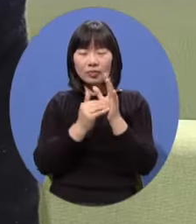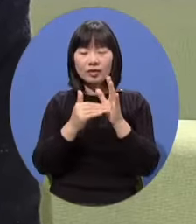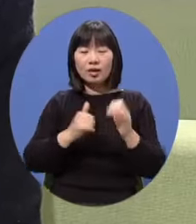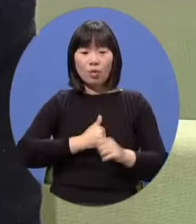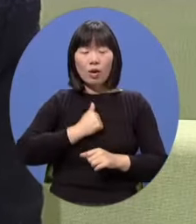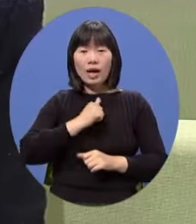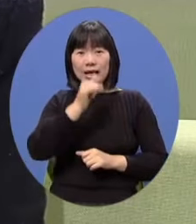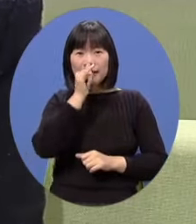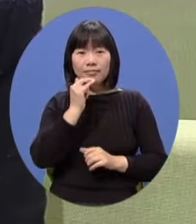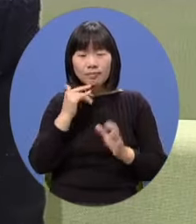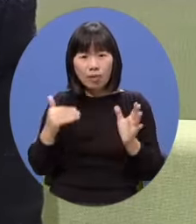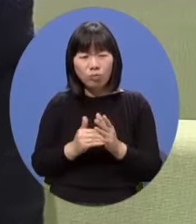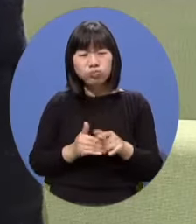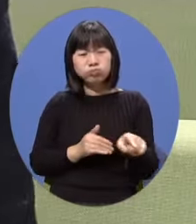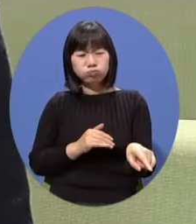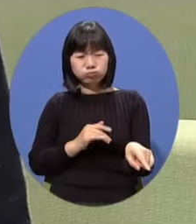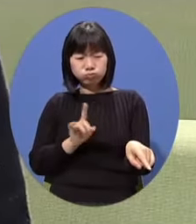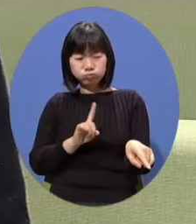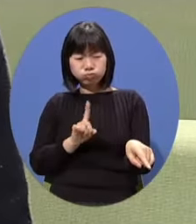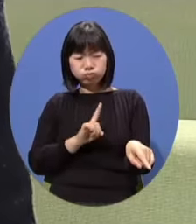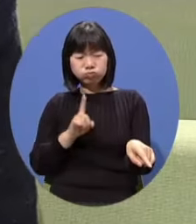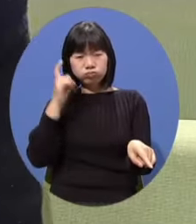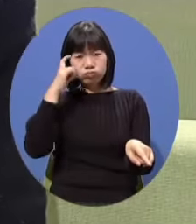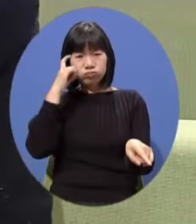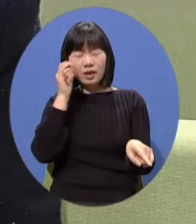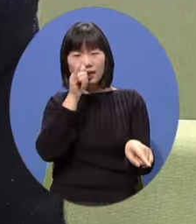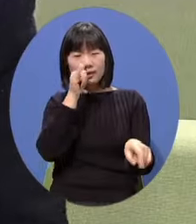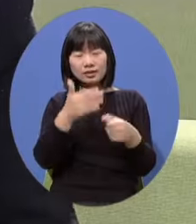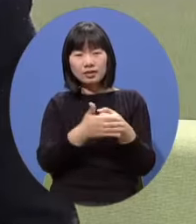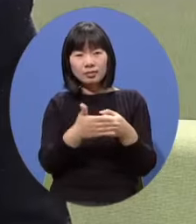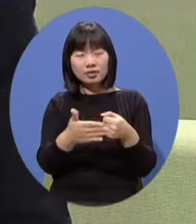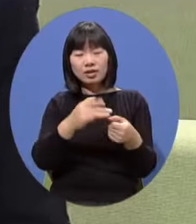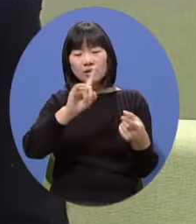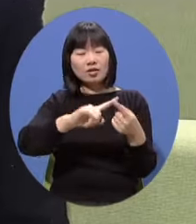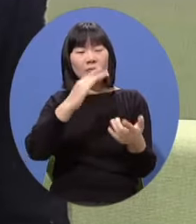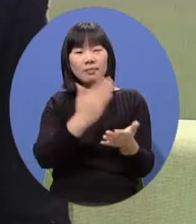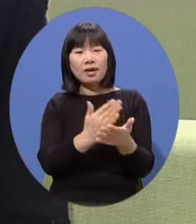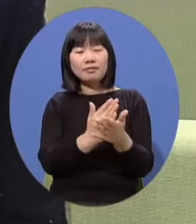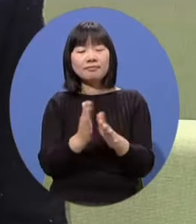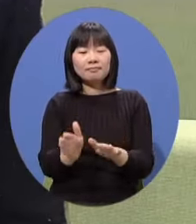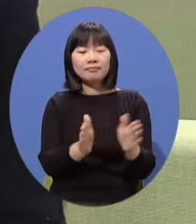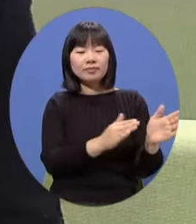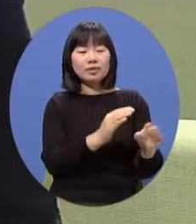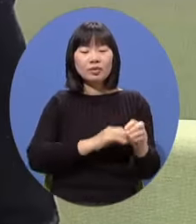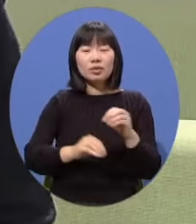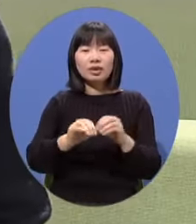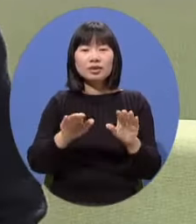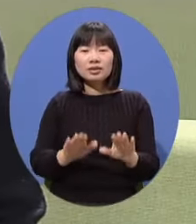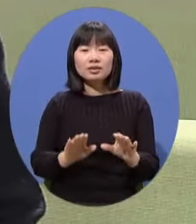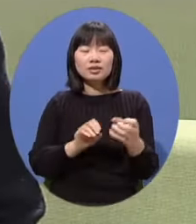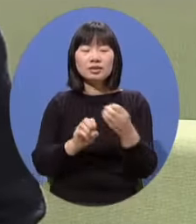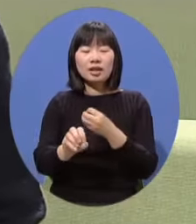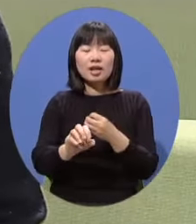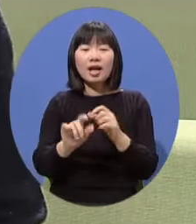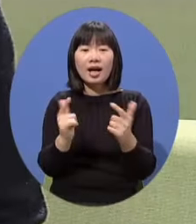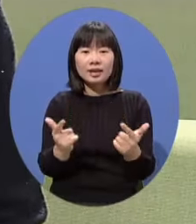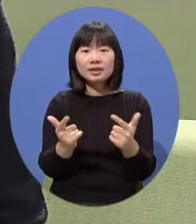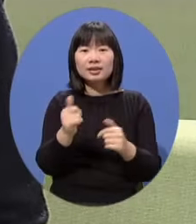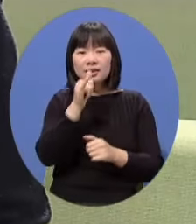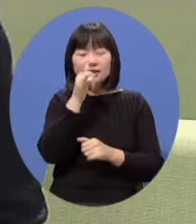화났어? 이거는 좀 뭐야? 뭐 이런 생각을 네. 갖게 하니까 그런 거 말고 오히려 이 아이가 대답을 안